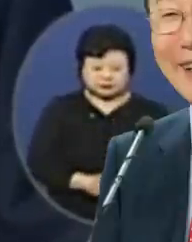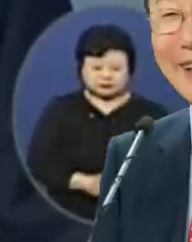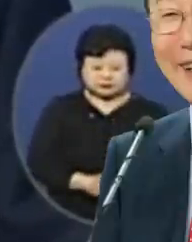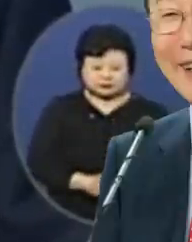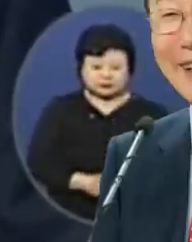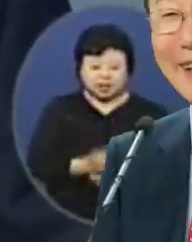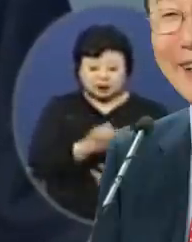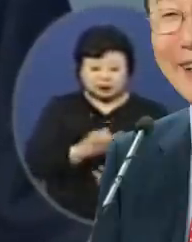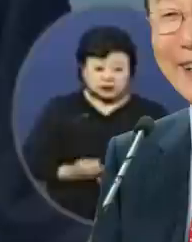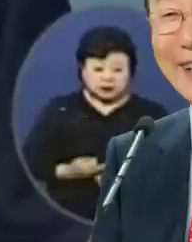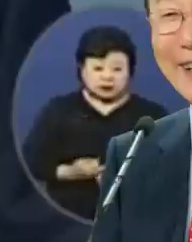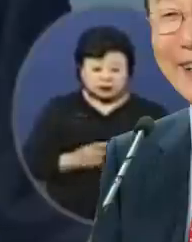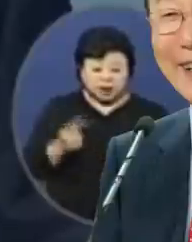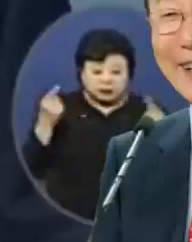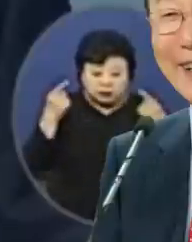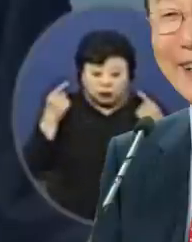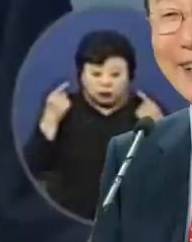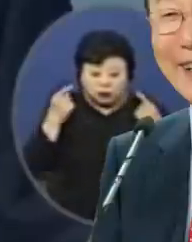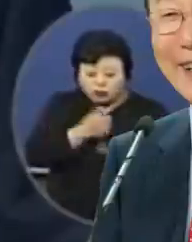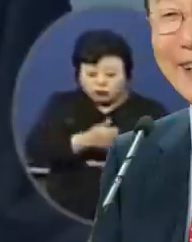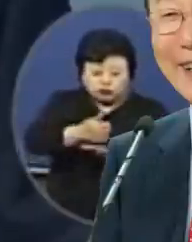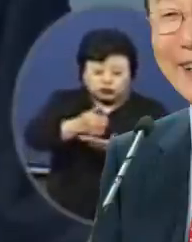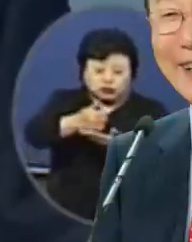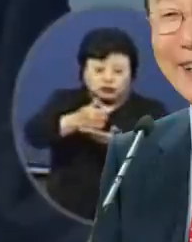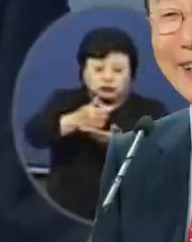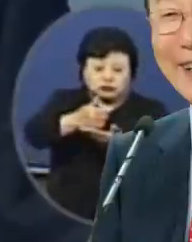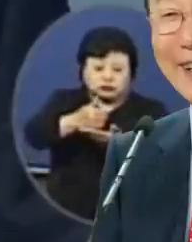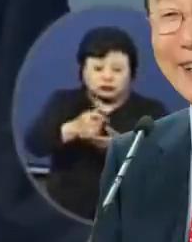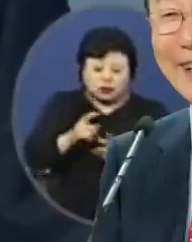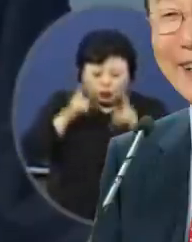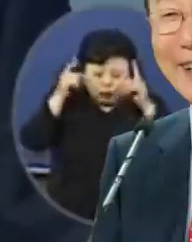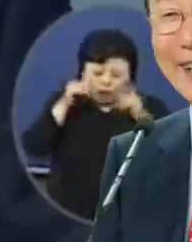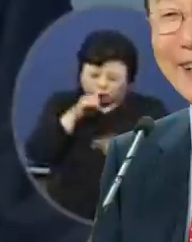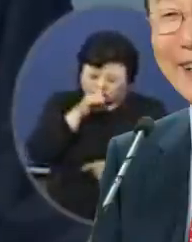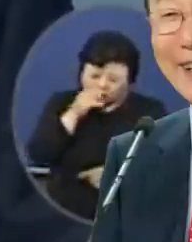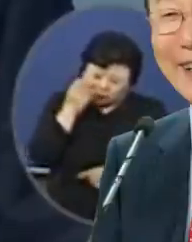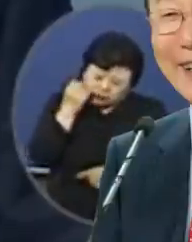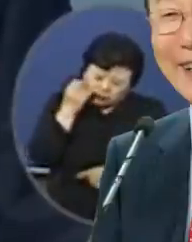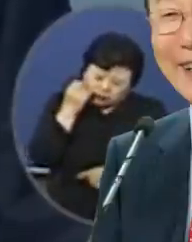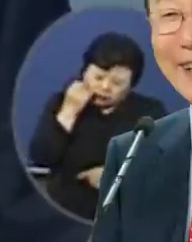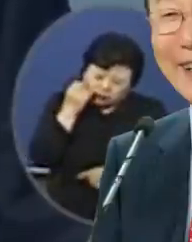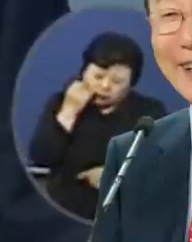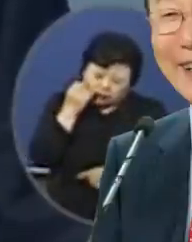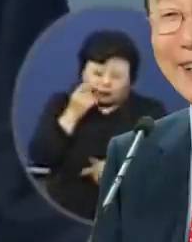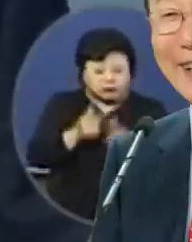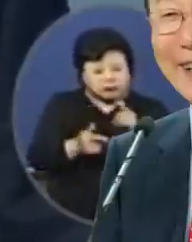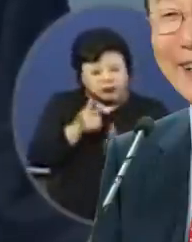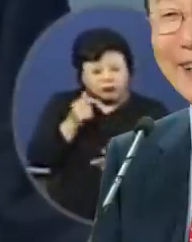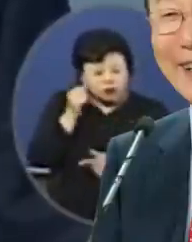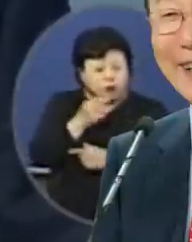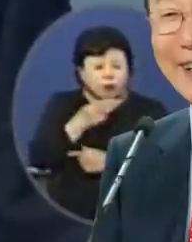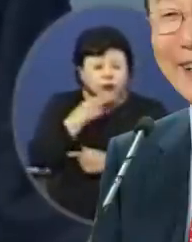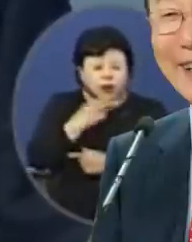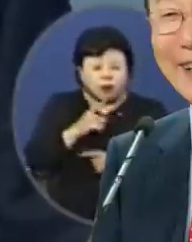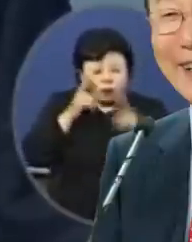그래 제자들이 그 말을 듣고 속으로 주님도 저렇게 화를 낼 때가 계시네. 그 나무가 열매